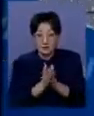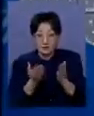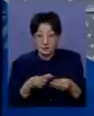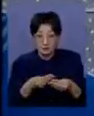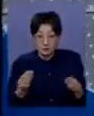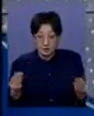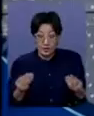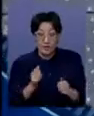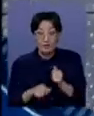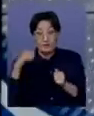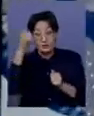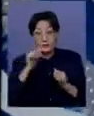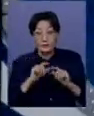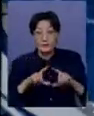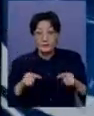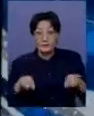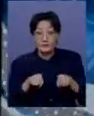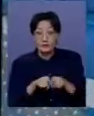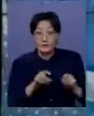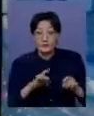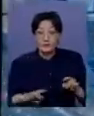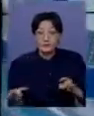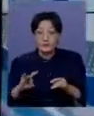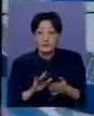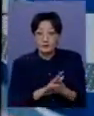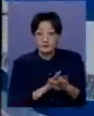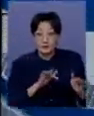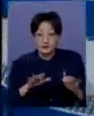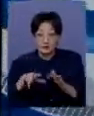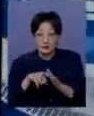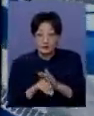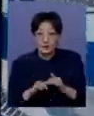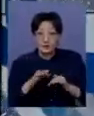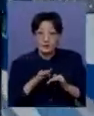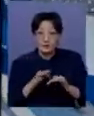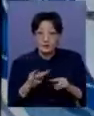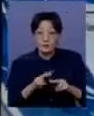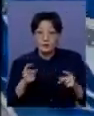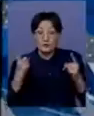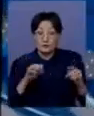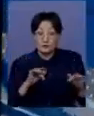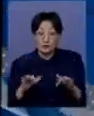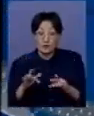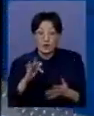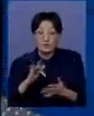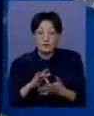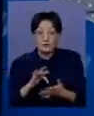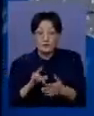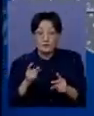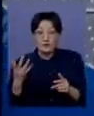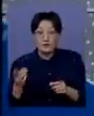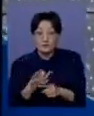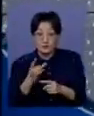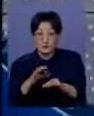үлестірілді. Жыл сайынғы мектепке жол республикалық қайырымдылық акциясы аясында ұйымдастырылған бұл игі шара орталықта биыл 5-ші